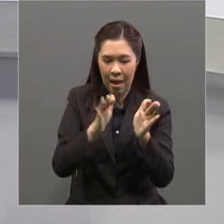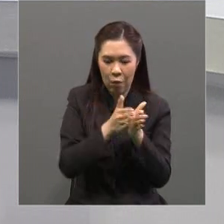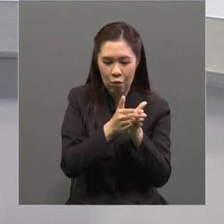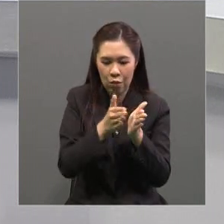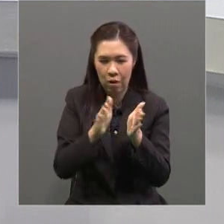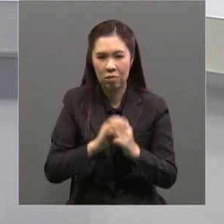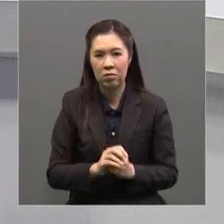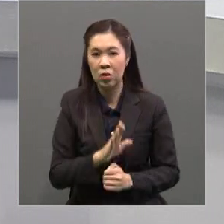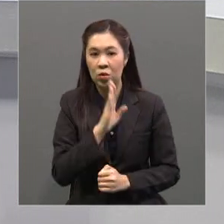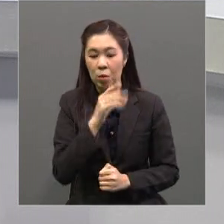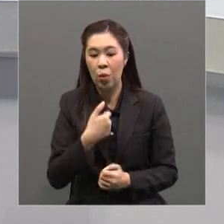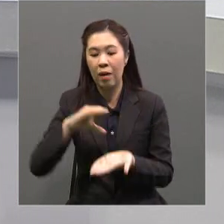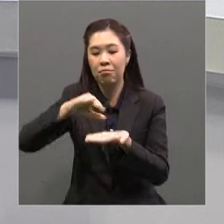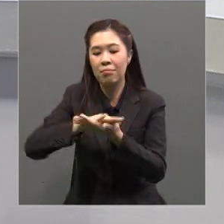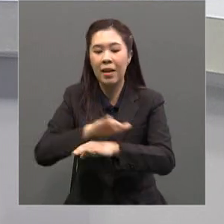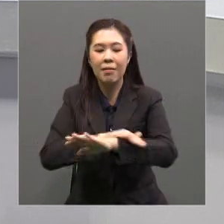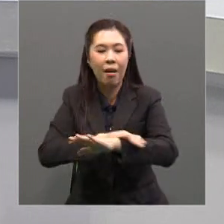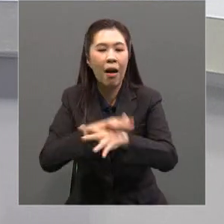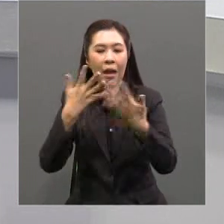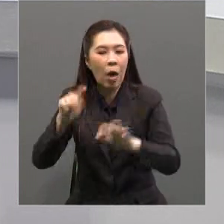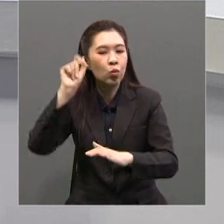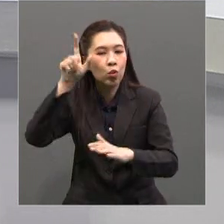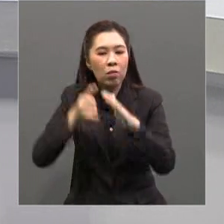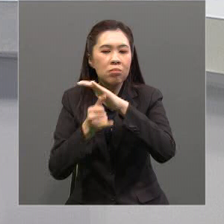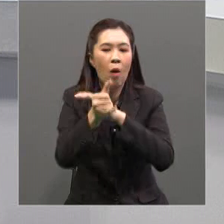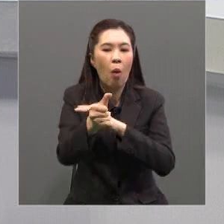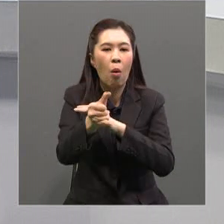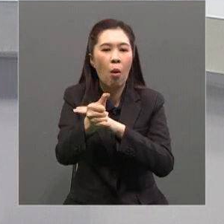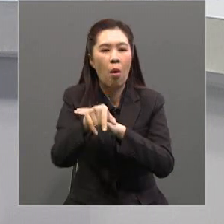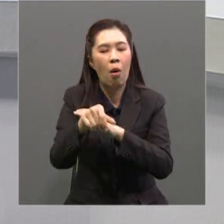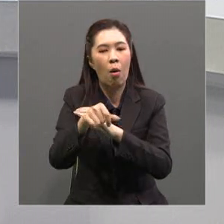ไม่ใช่ว่าพึ่งทาแล้วก็ออกแดดทันทีย ังกัน UV ไม่